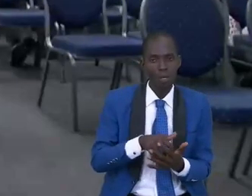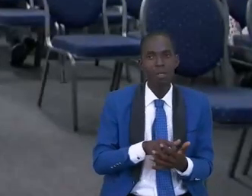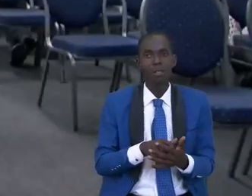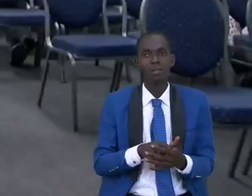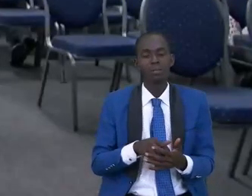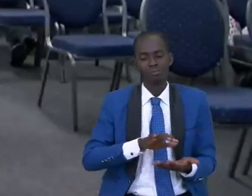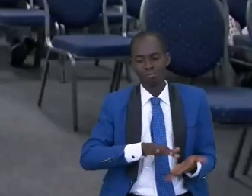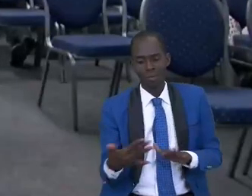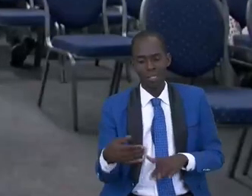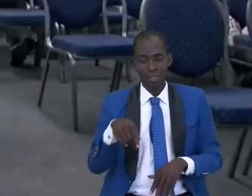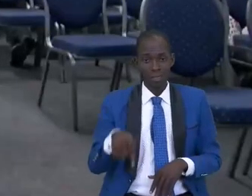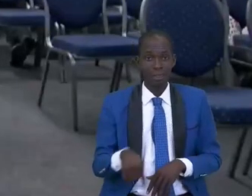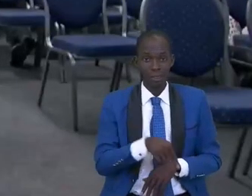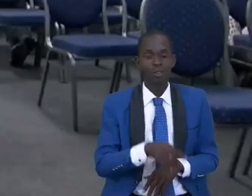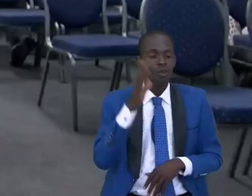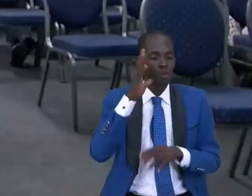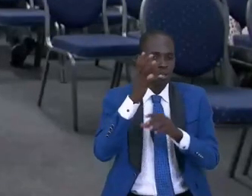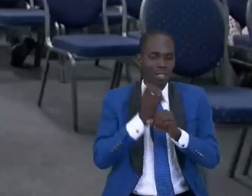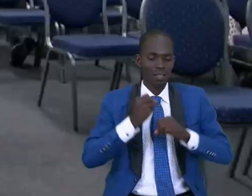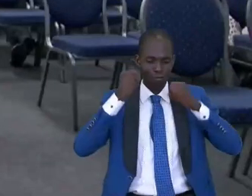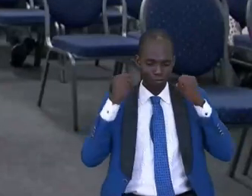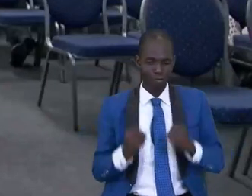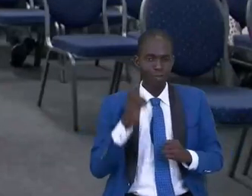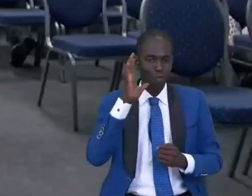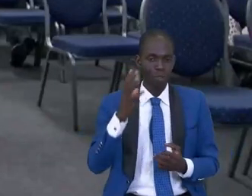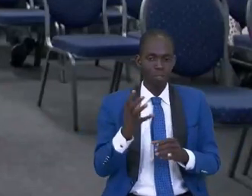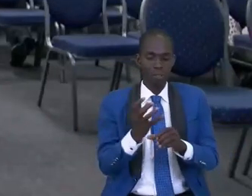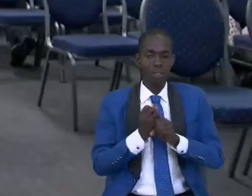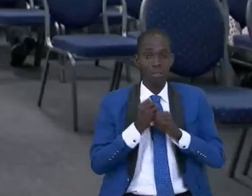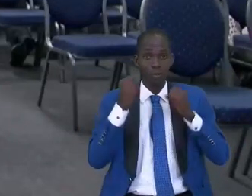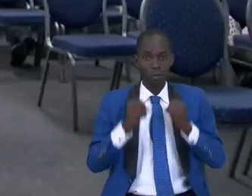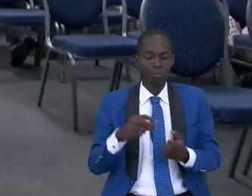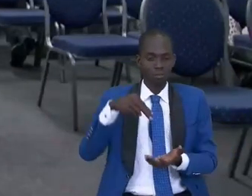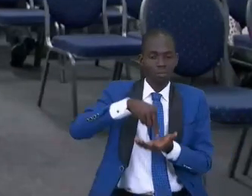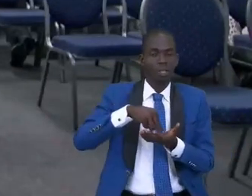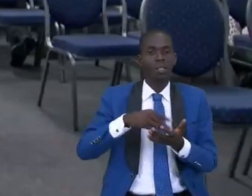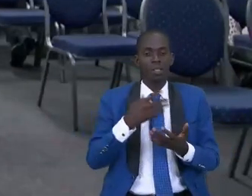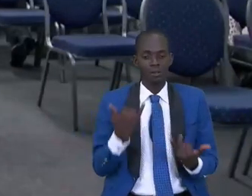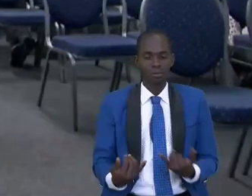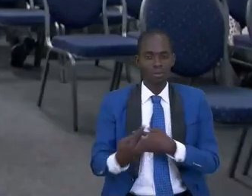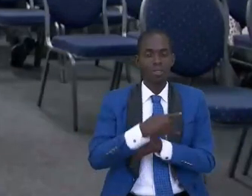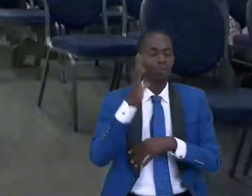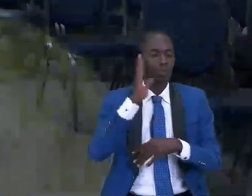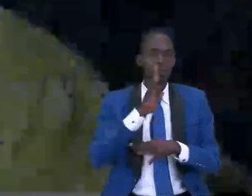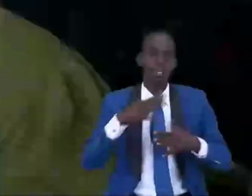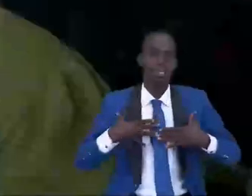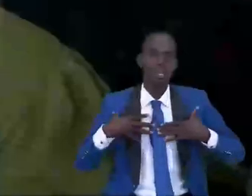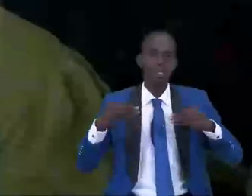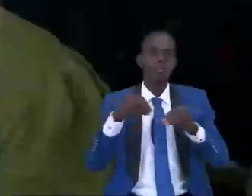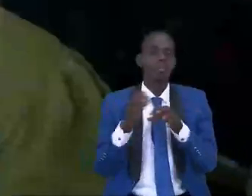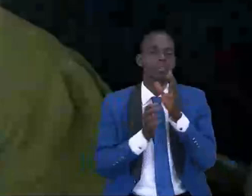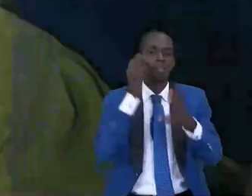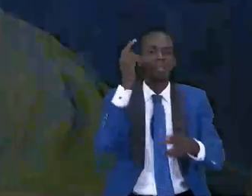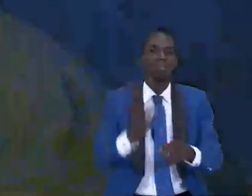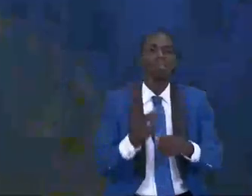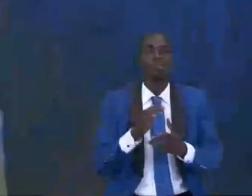Ta jambe faible, paralysée, aura la force et tu vas se lever ce jour et tu seras parfaitement